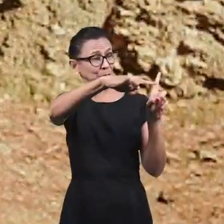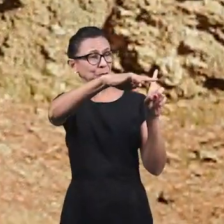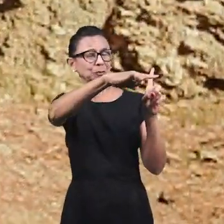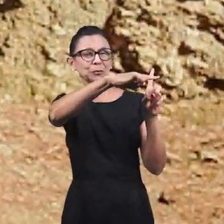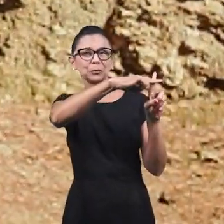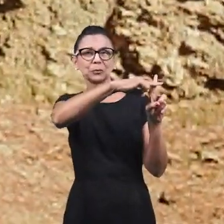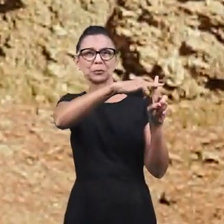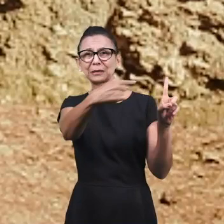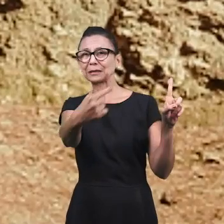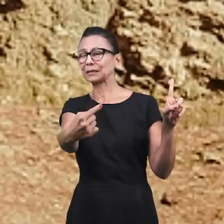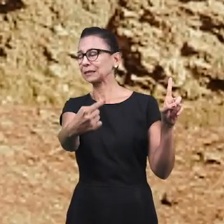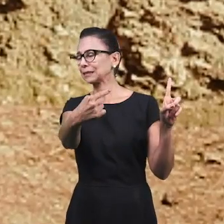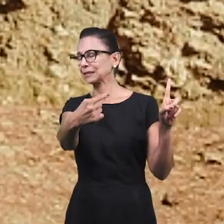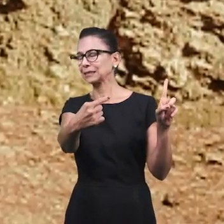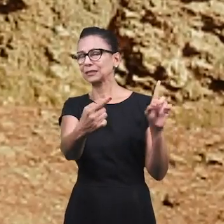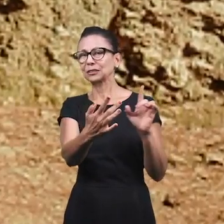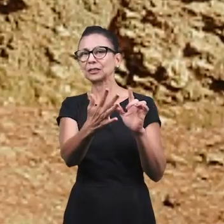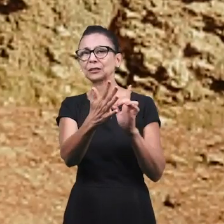Там, на кресте,